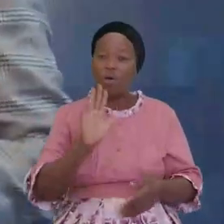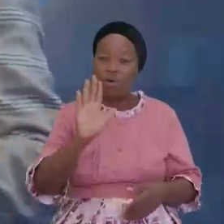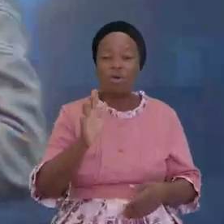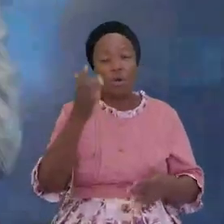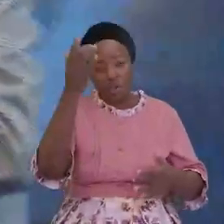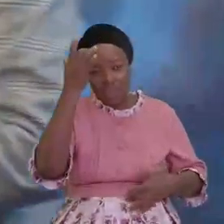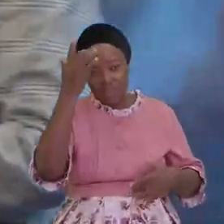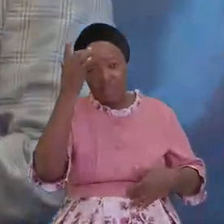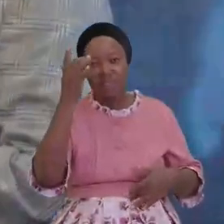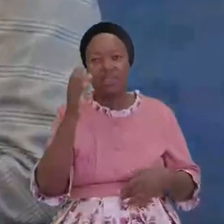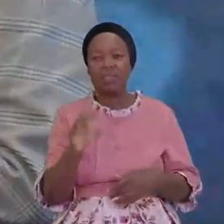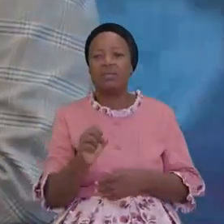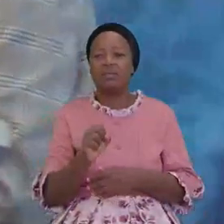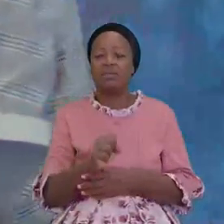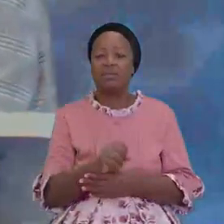C'est lui